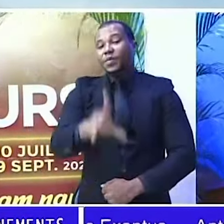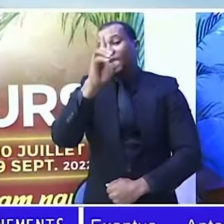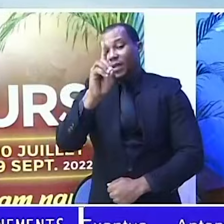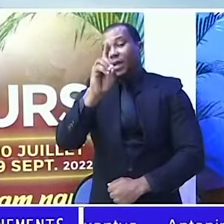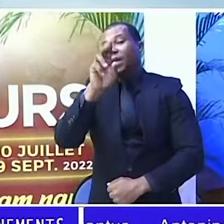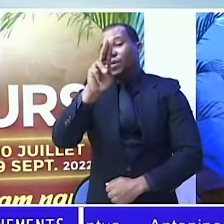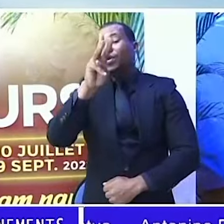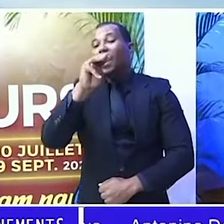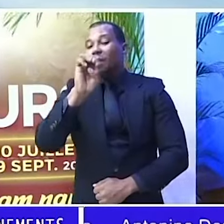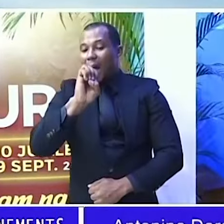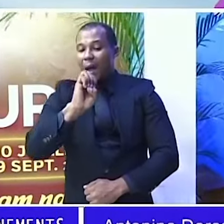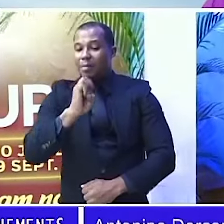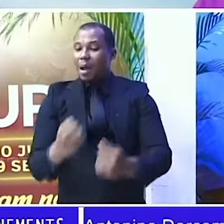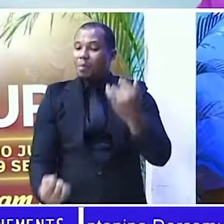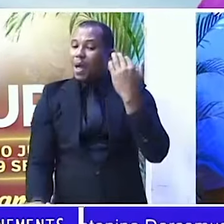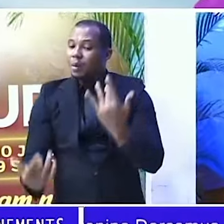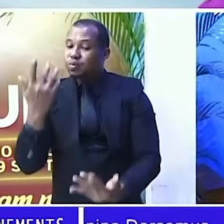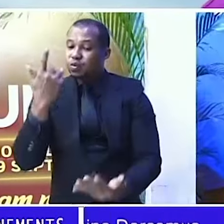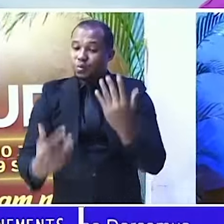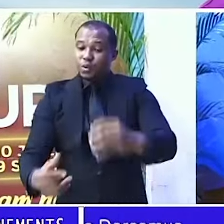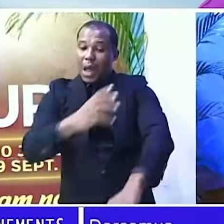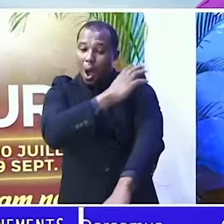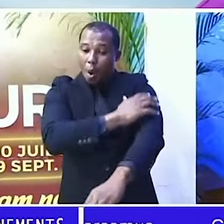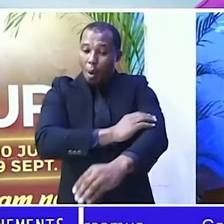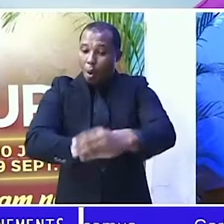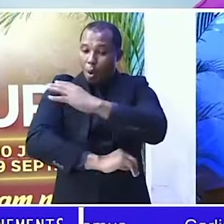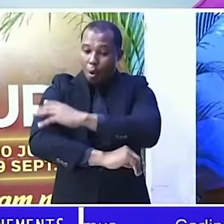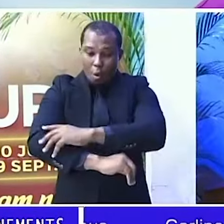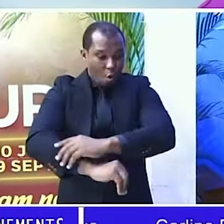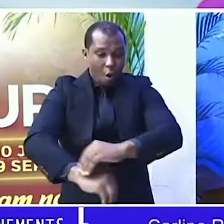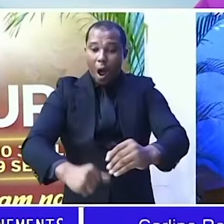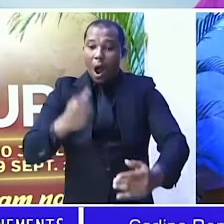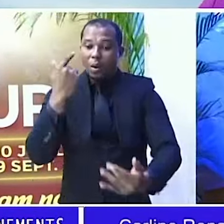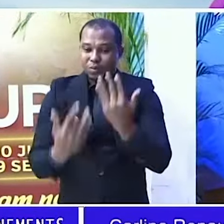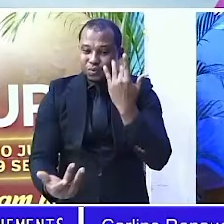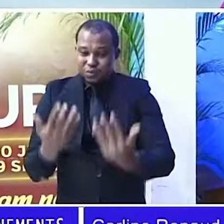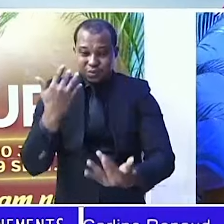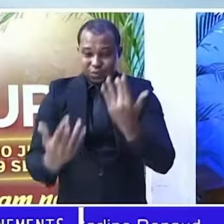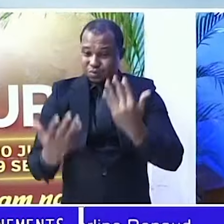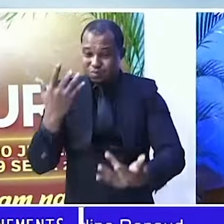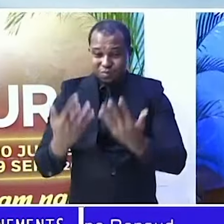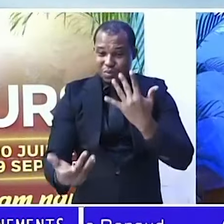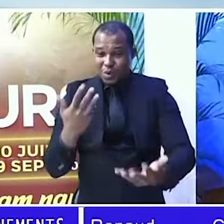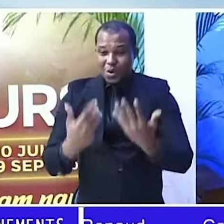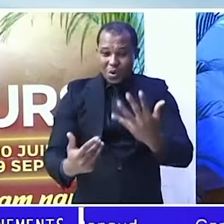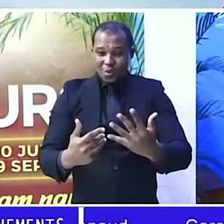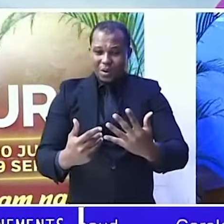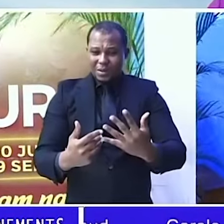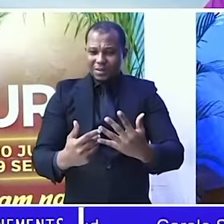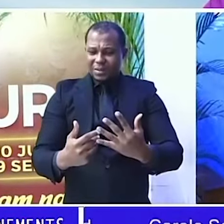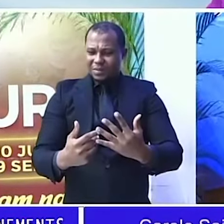boulait. Femak Sommio tendait à Kouessu 2. Le temps de boulait, c'est bon Jean